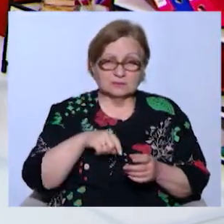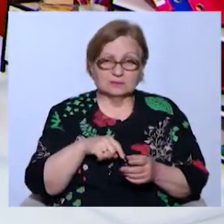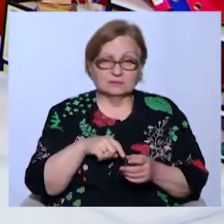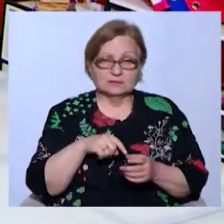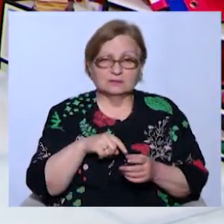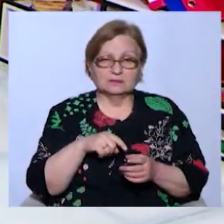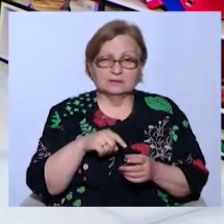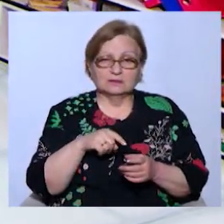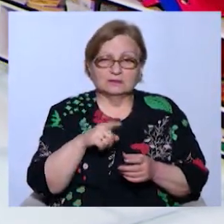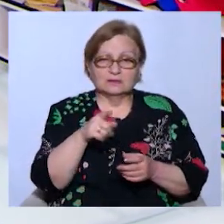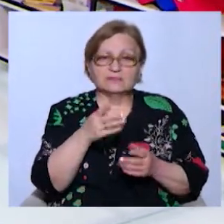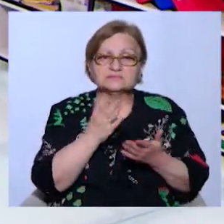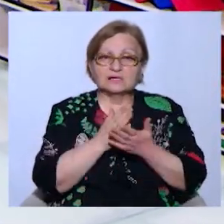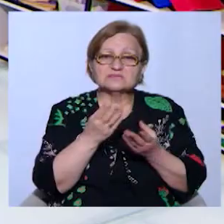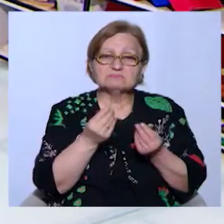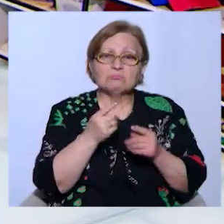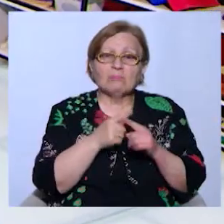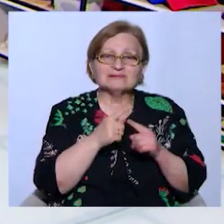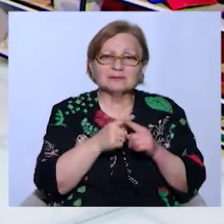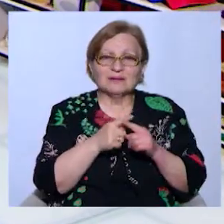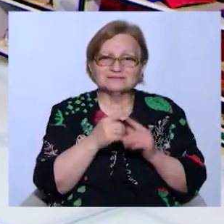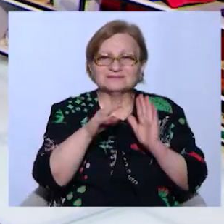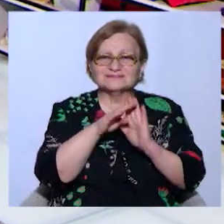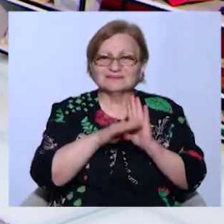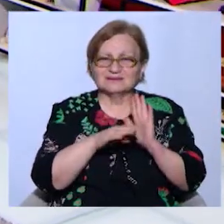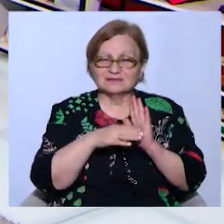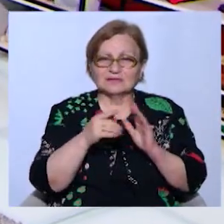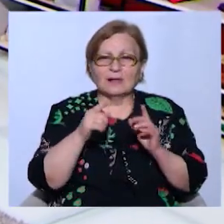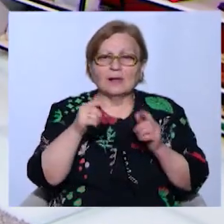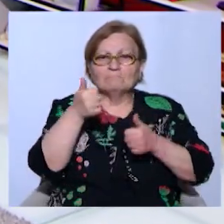თვითონ ეს რომ არ მათემატიკის დარგი, მეცნიერება ფიგურების,